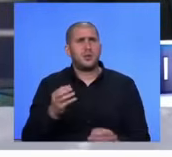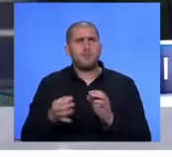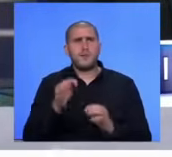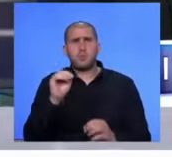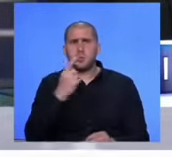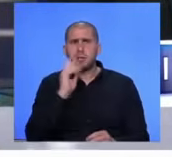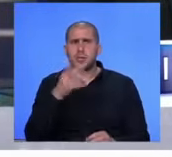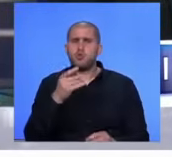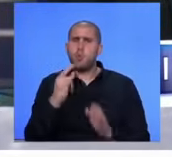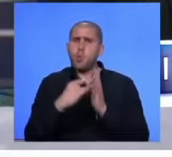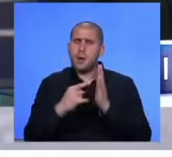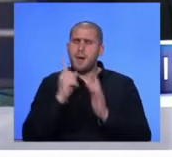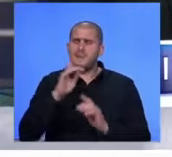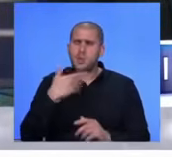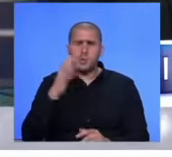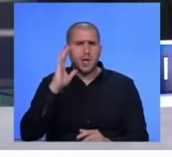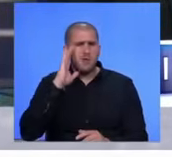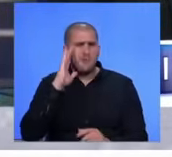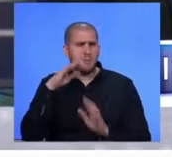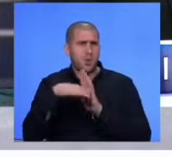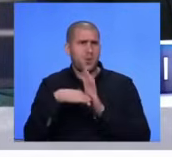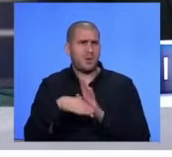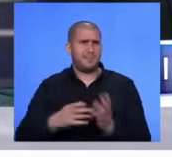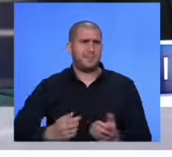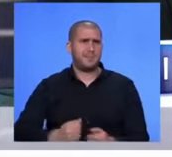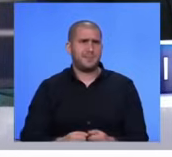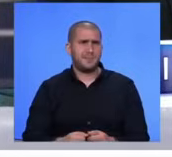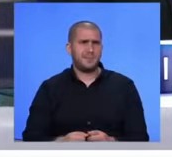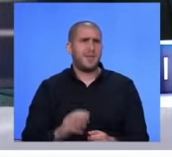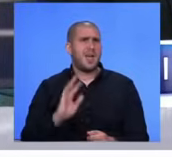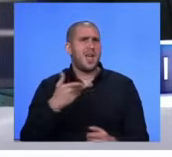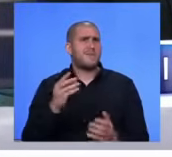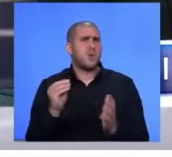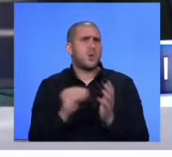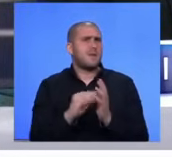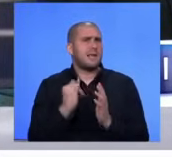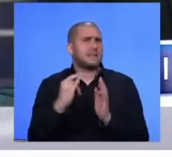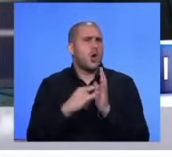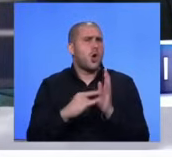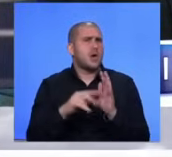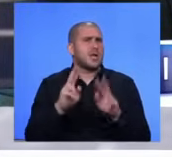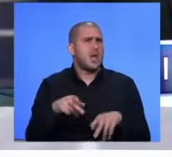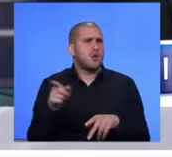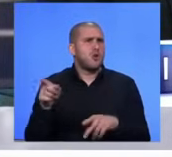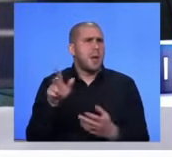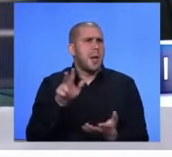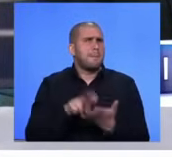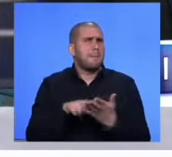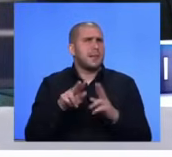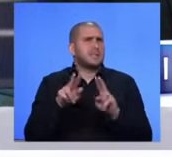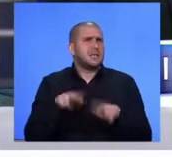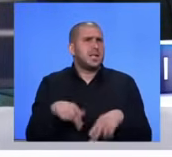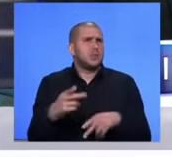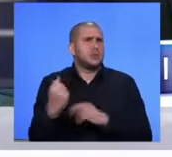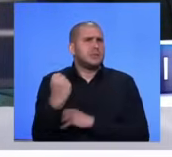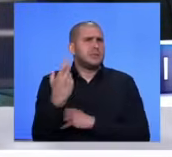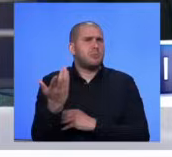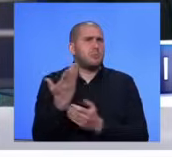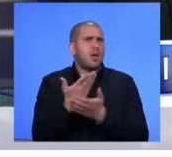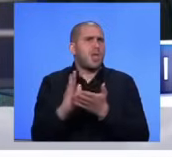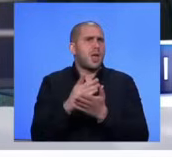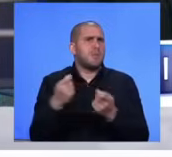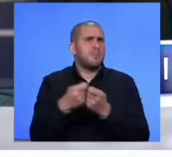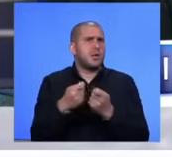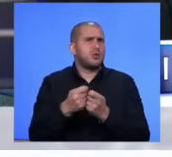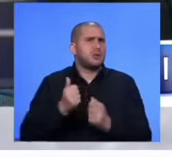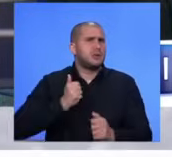חוקים, אנחנו חייבים להיות קשובים לחוקים. איפה כתוב, איזה חוק יש שבגץ יש לו סמכות להחליט בענייני